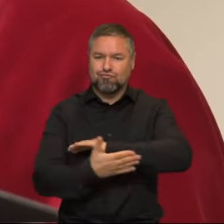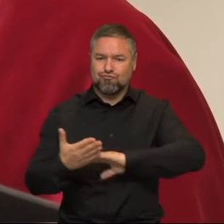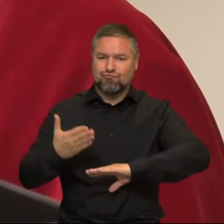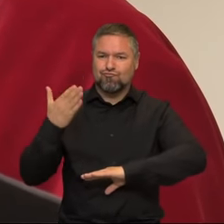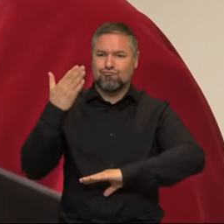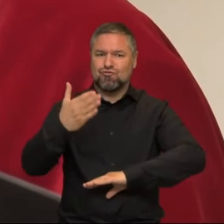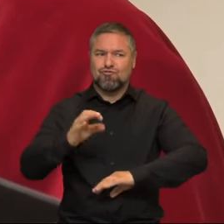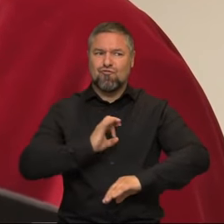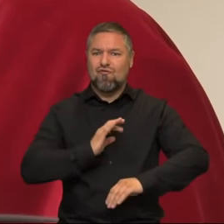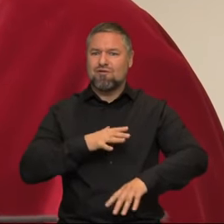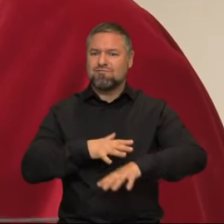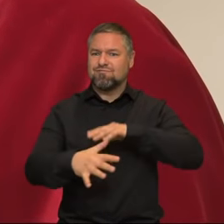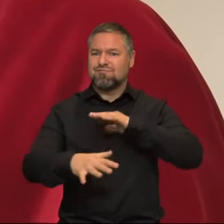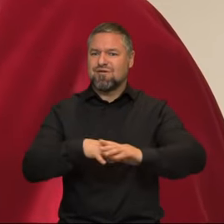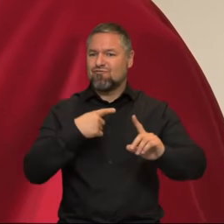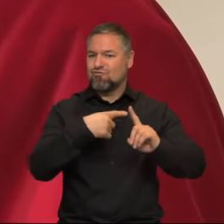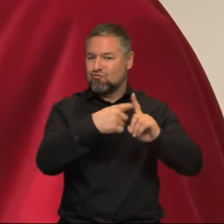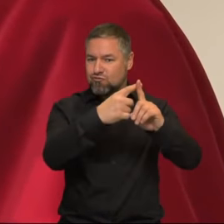przyszłych sukcesów zawodowych.